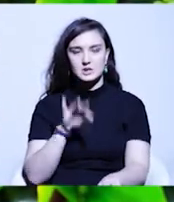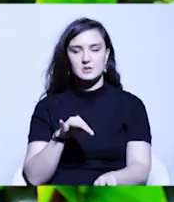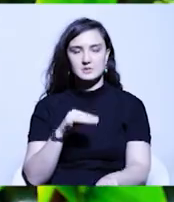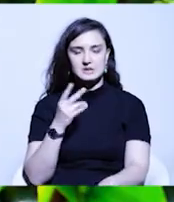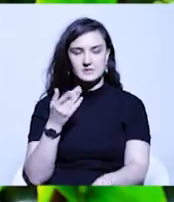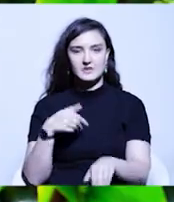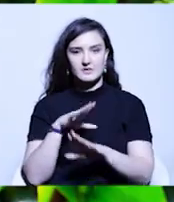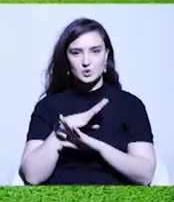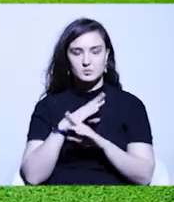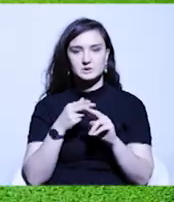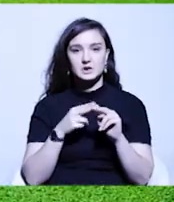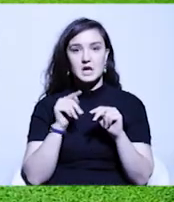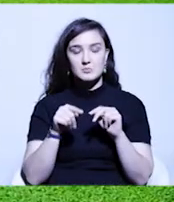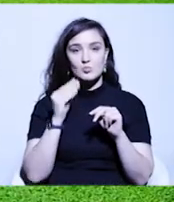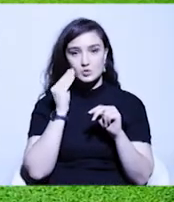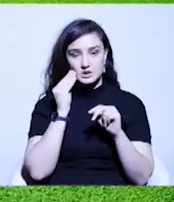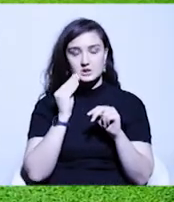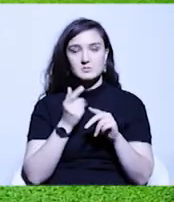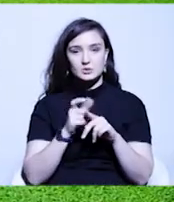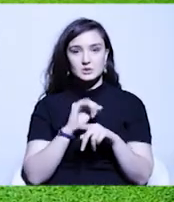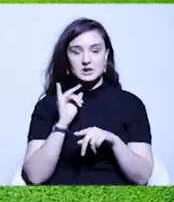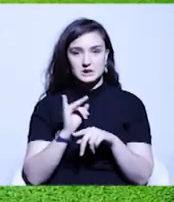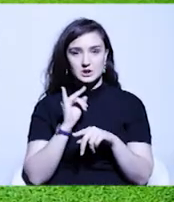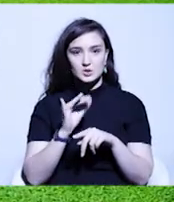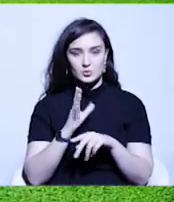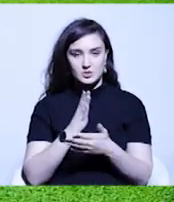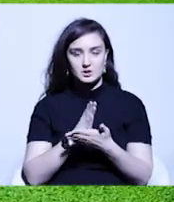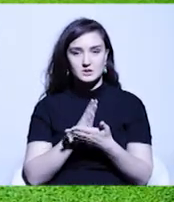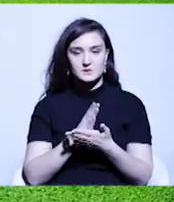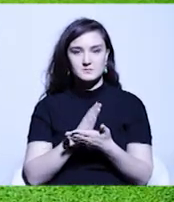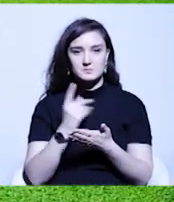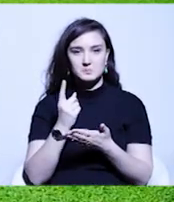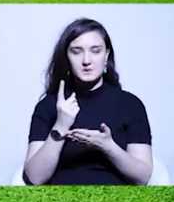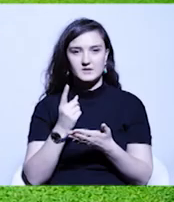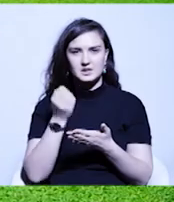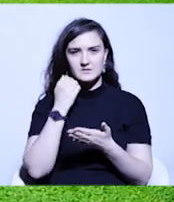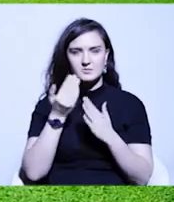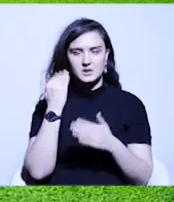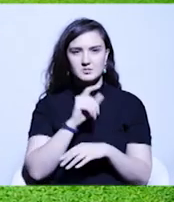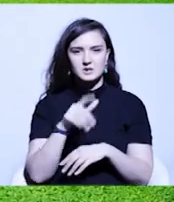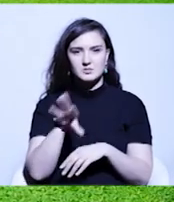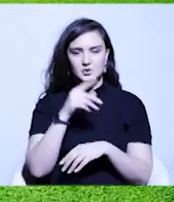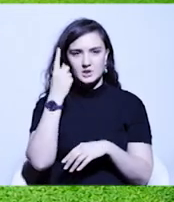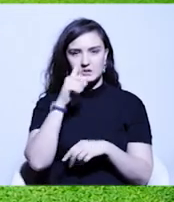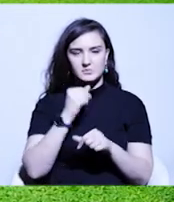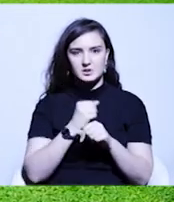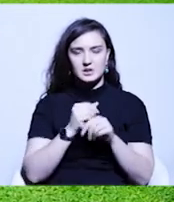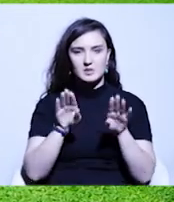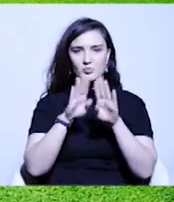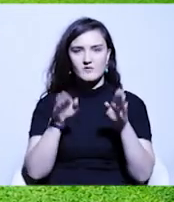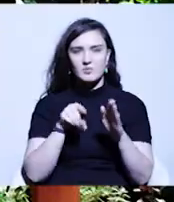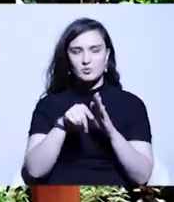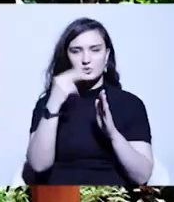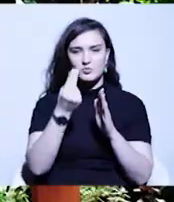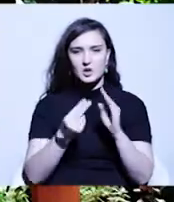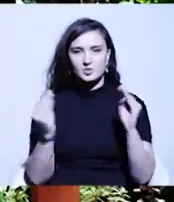გამოცდილებას გვთავაზობს. და ამ თვალსაზრისით საკმაოდ საინტერესო გახლავთ პირველყოფილი ადამიანების მიერ შექმნილი გამოქვაბულის